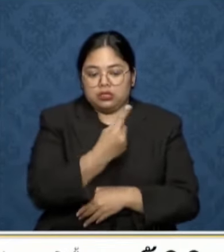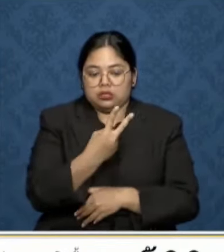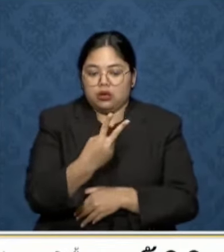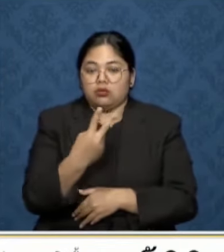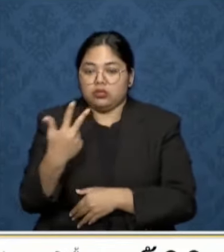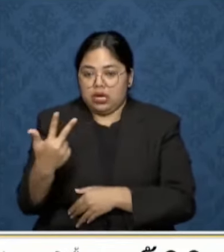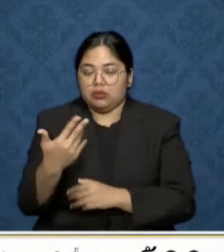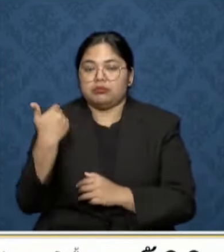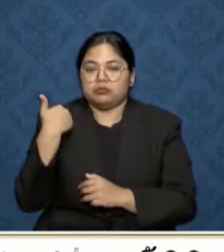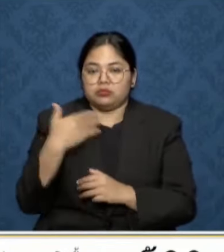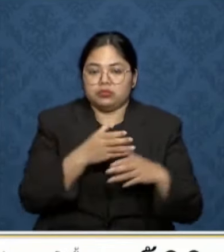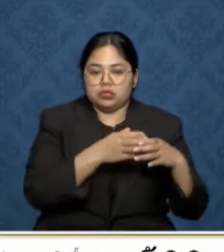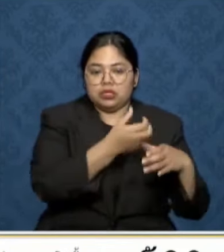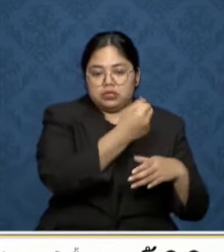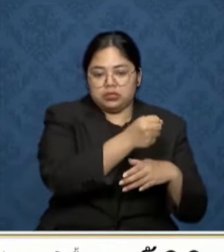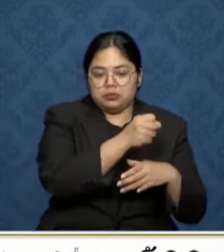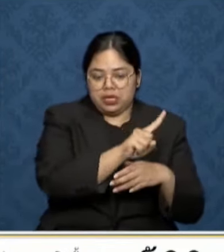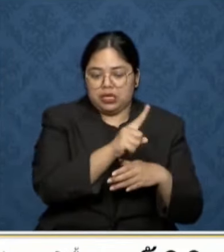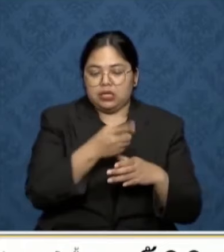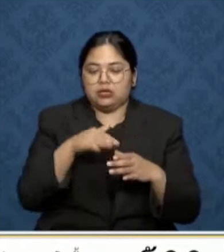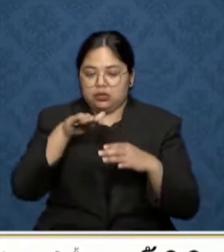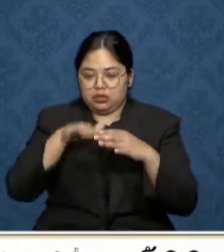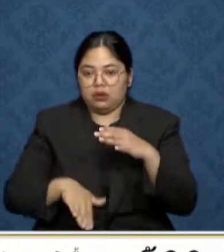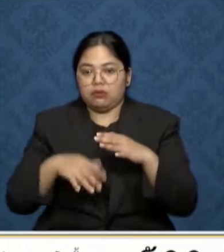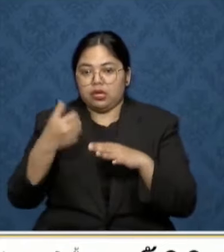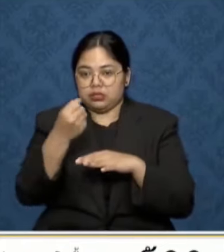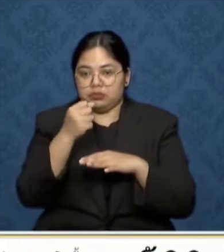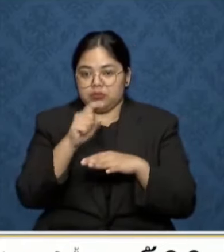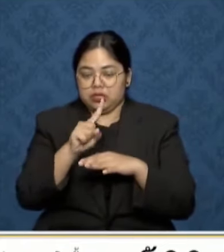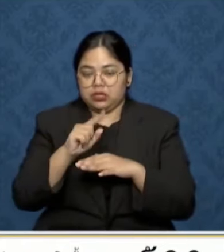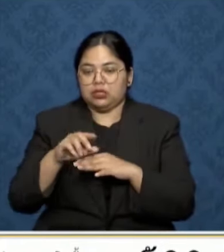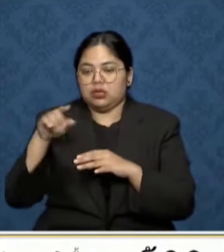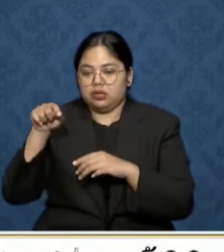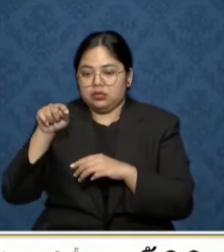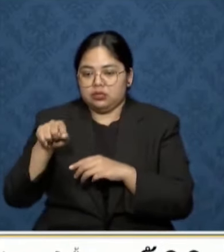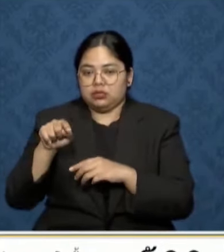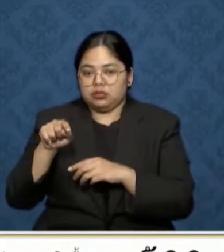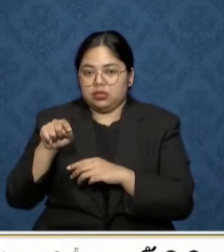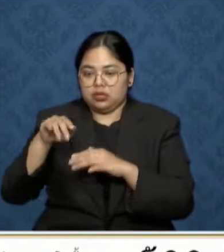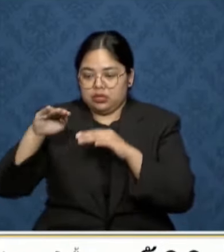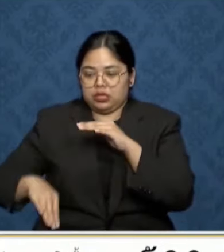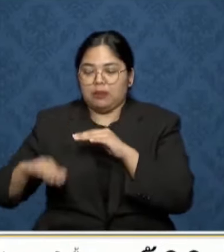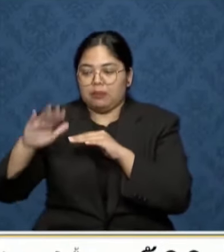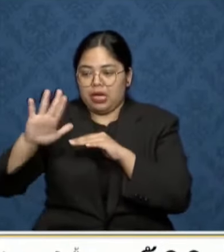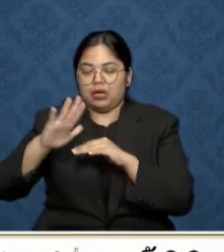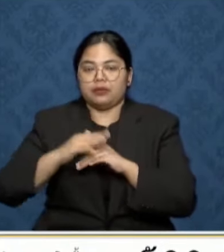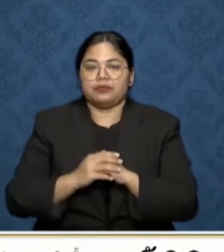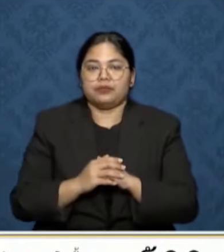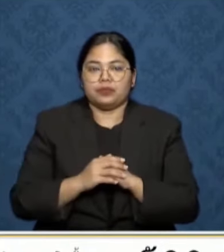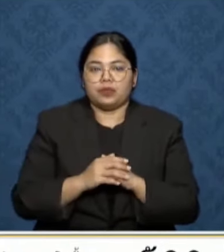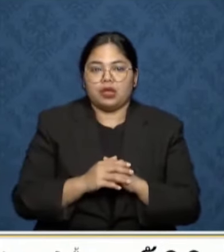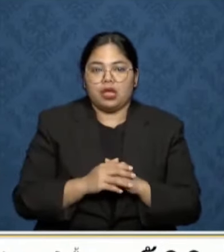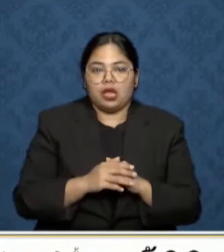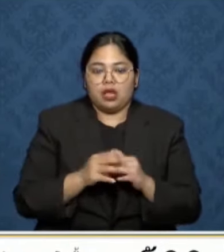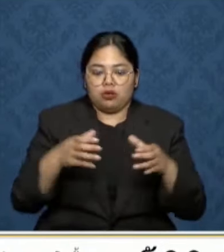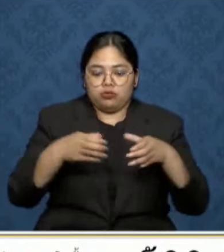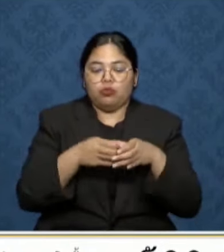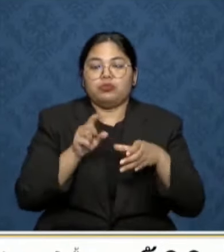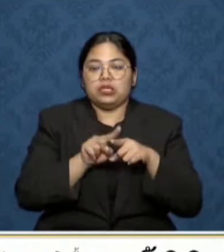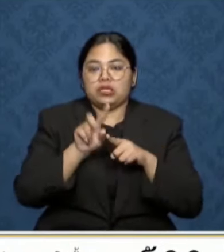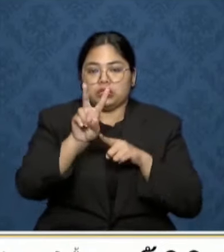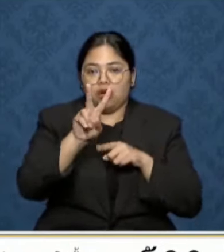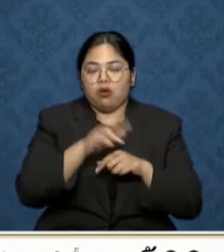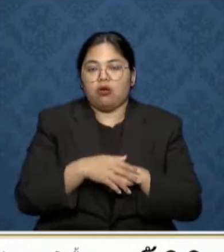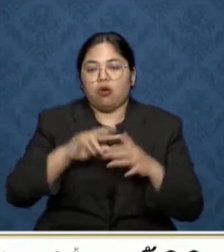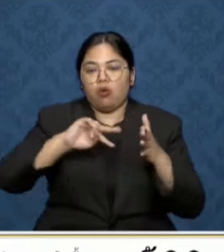3 1 คอเก 11 2 กั 3 คตำกบ 11 2 คเกิน 5 3 คต่ำ 59 คนแนนอยู่กลม 2 ลัษณะเป็ไง